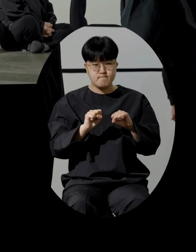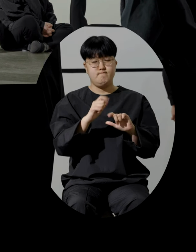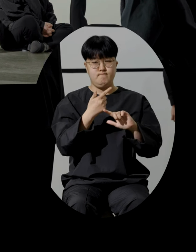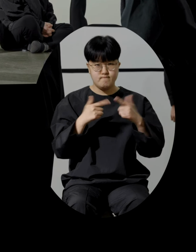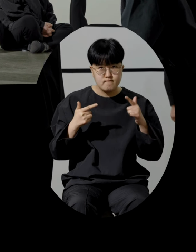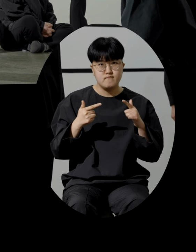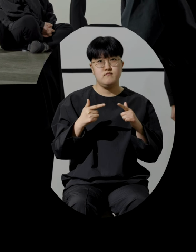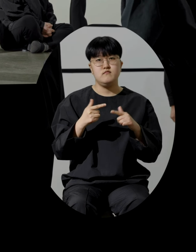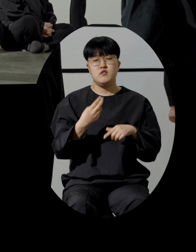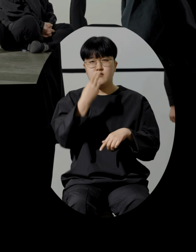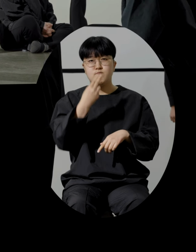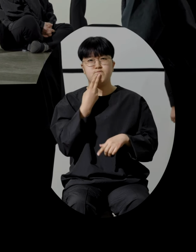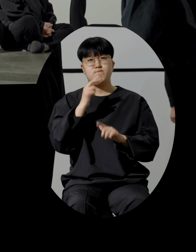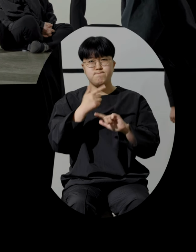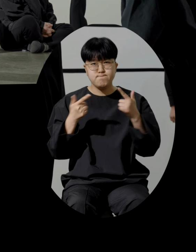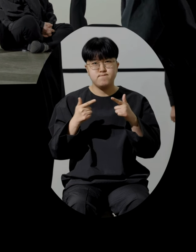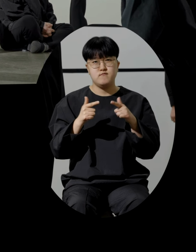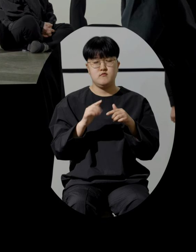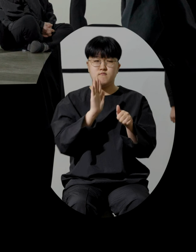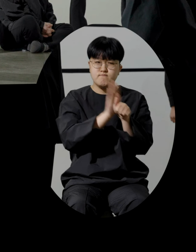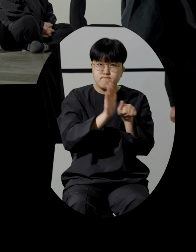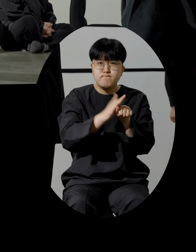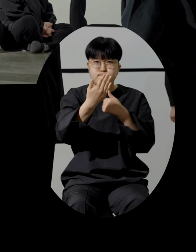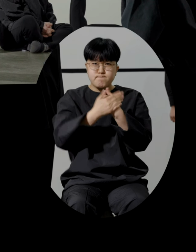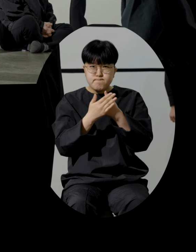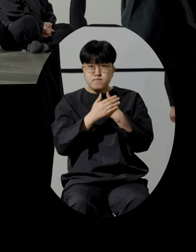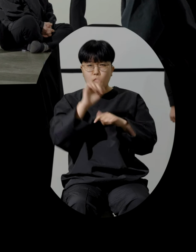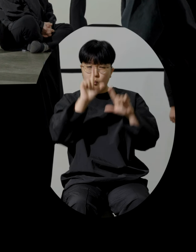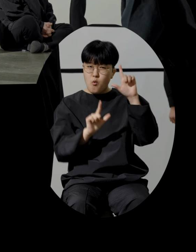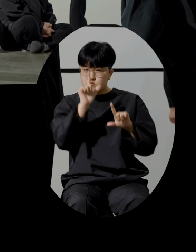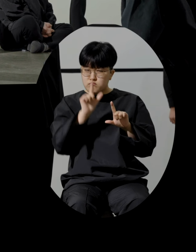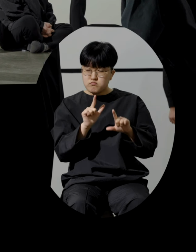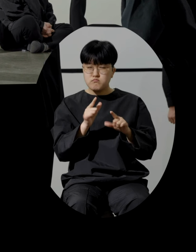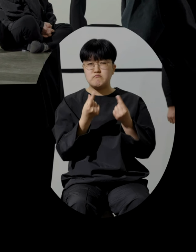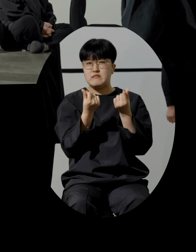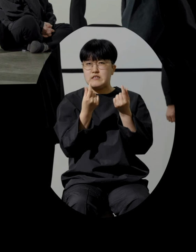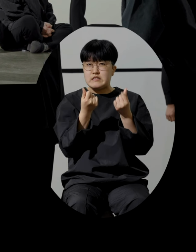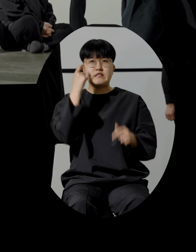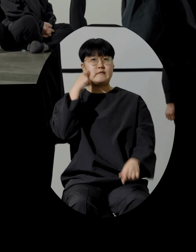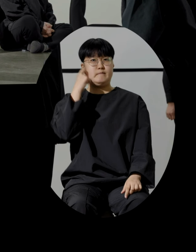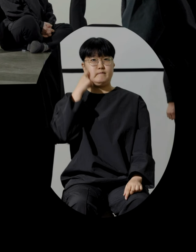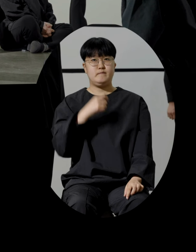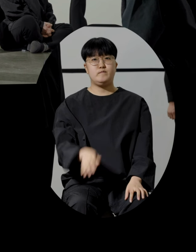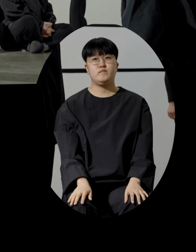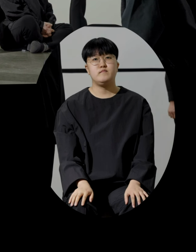생물과 무생물의 공명해야 하는 운명을 대면하게 합니다.